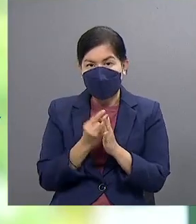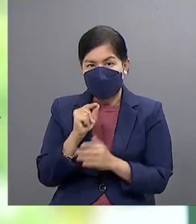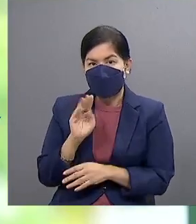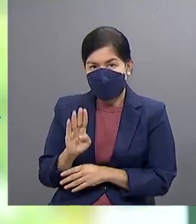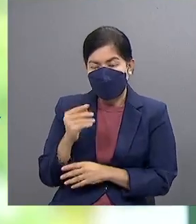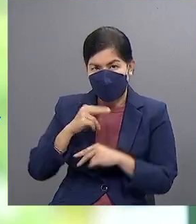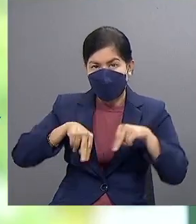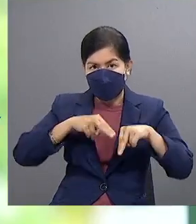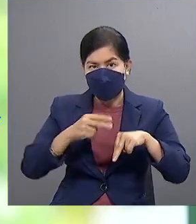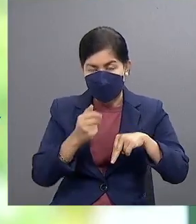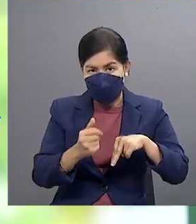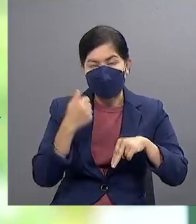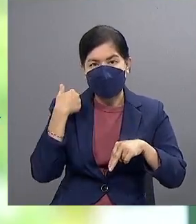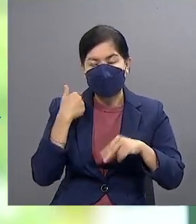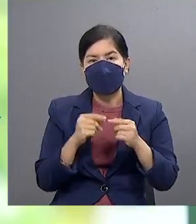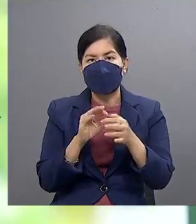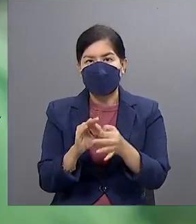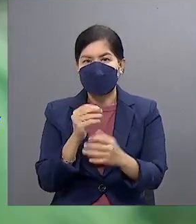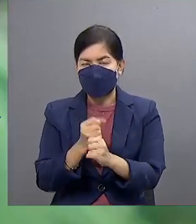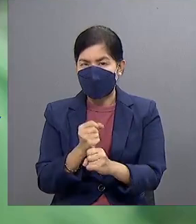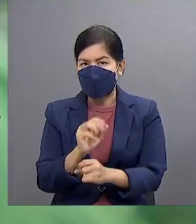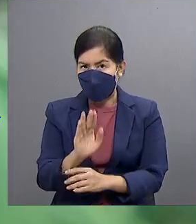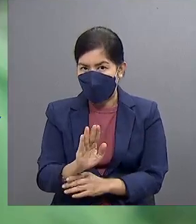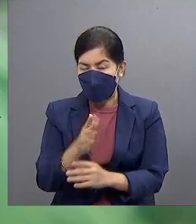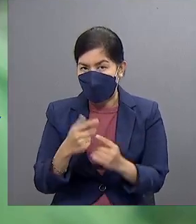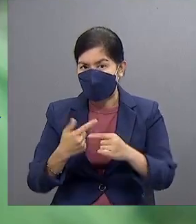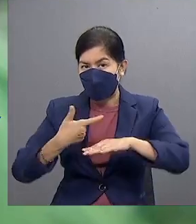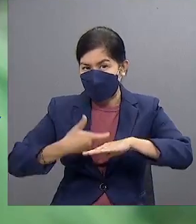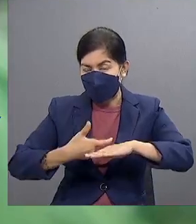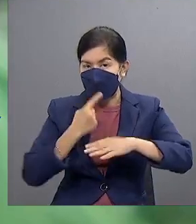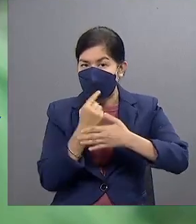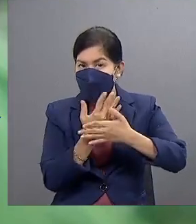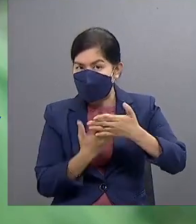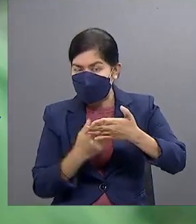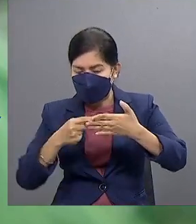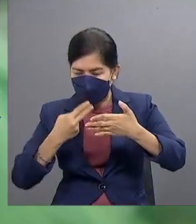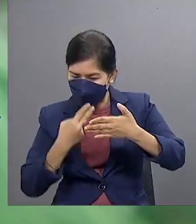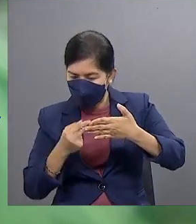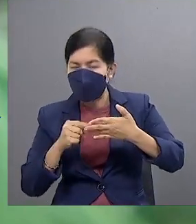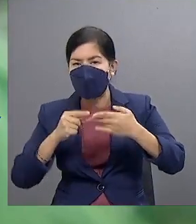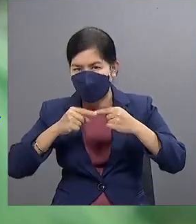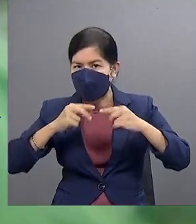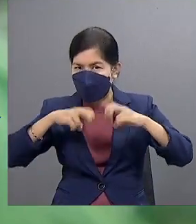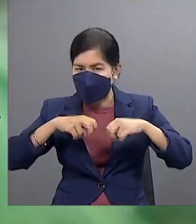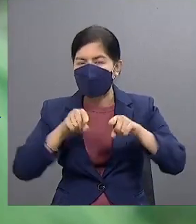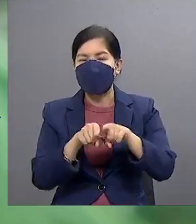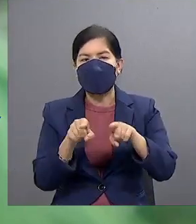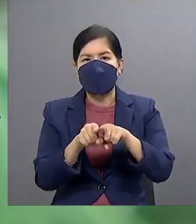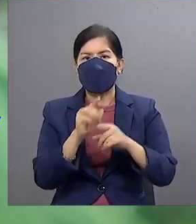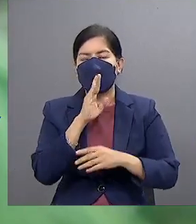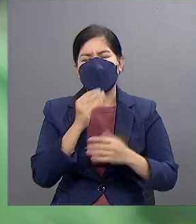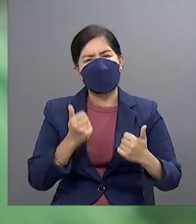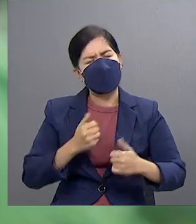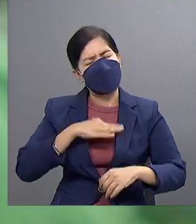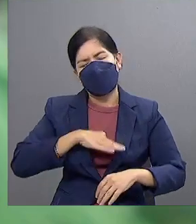ของต่อมหมวกไตได้เช่นกันหรือเจาะเลือดดู เพราะฉะนั้นถ้าเรารู้ว่าตอนนี้ต่อมหมวกไตเรากำลังจะหมดไฟค่ะเราจะ